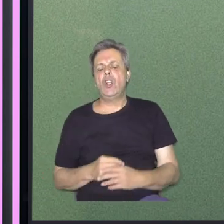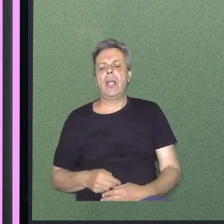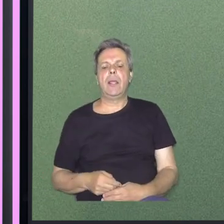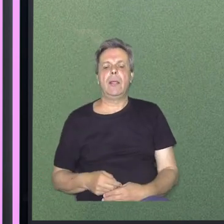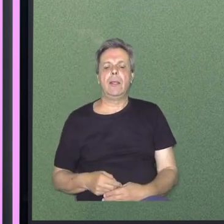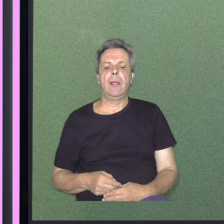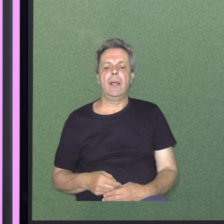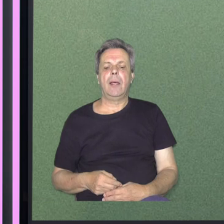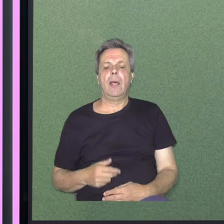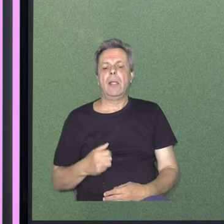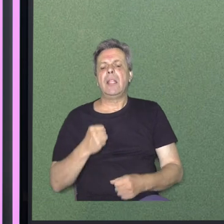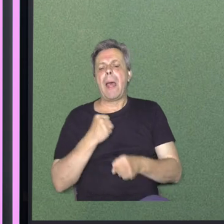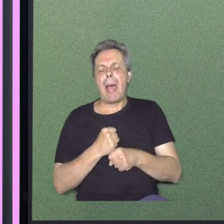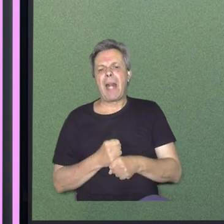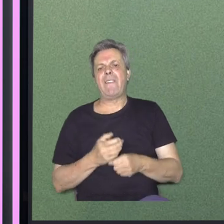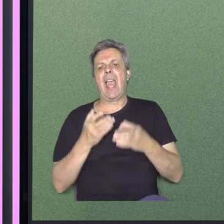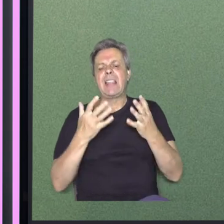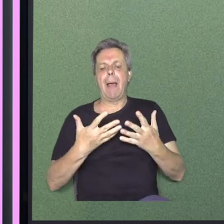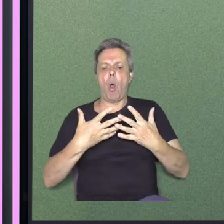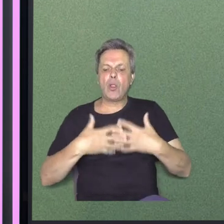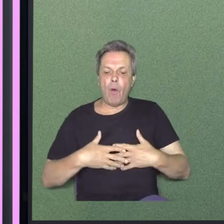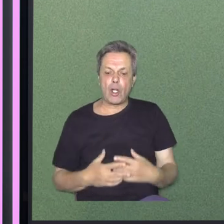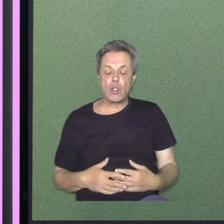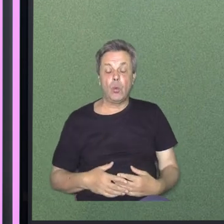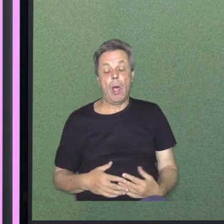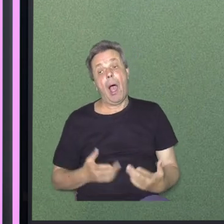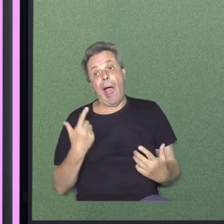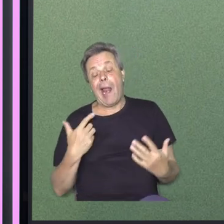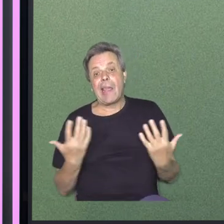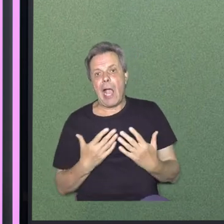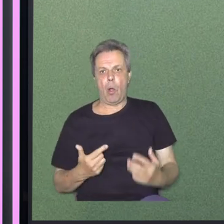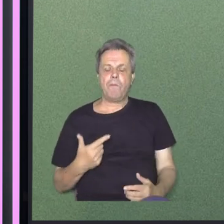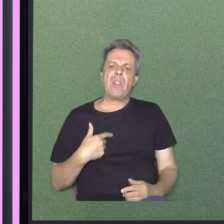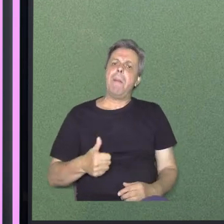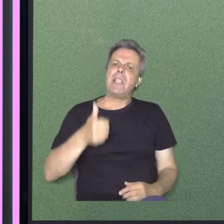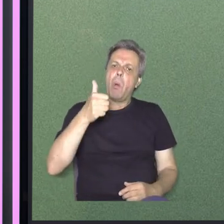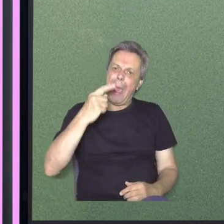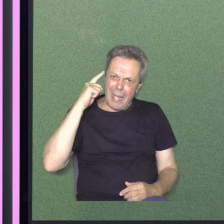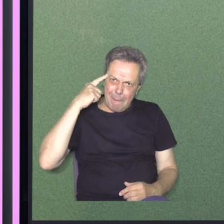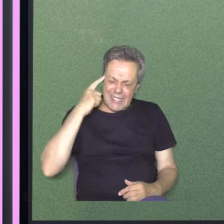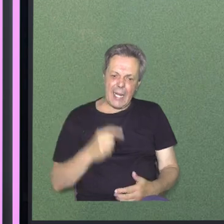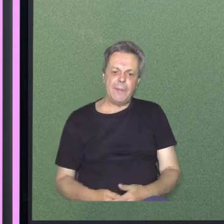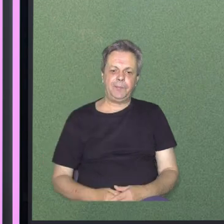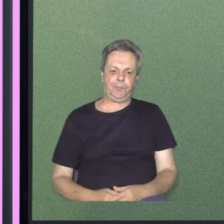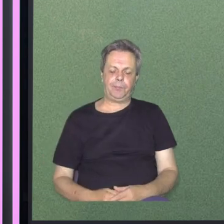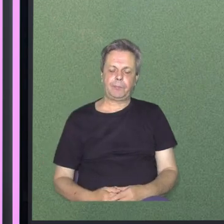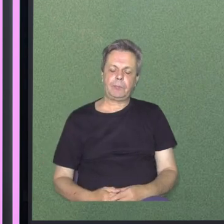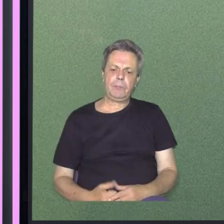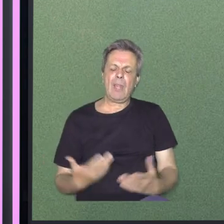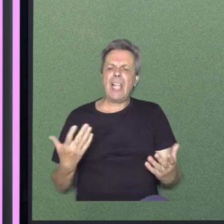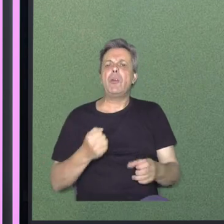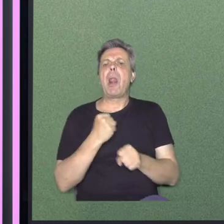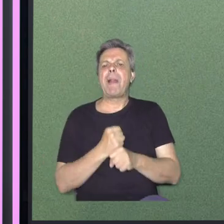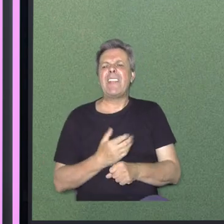odlučili da naprave tamo tvornicu. Ali kako? Mi smo najprije mislili da